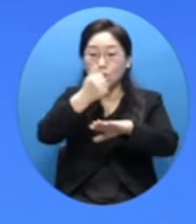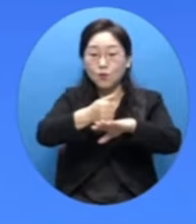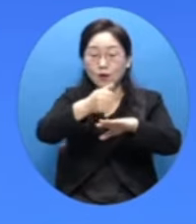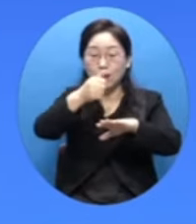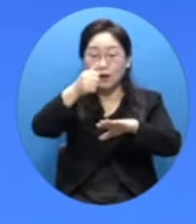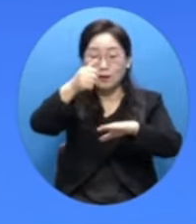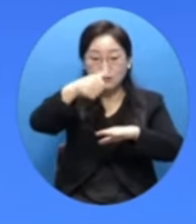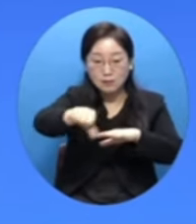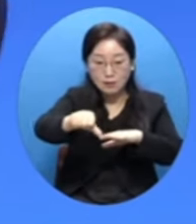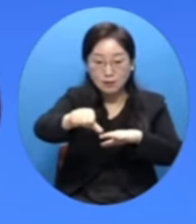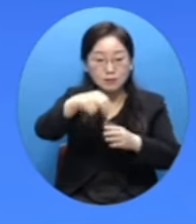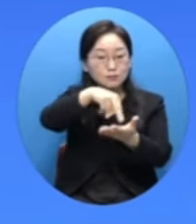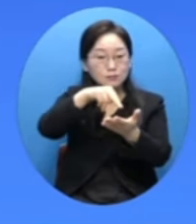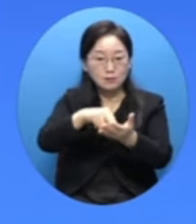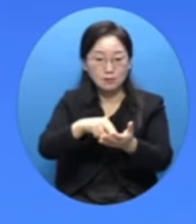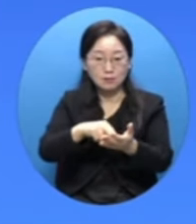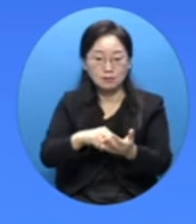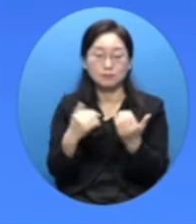신분으로 자랐습니다.